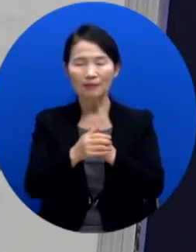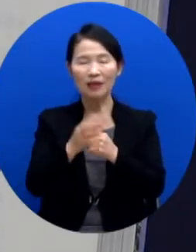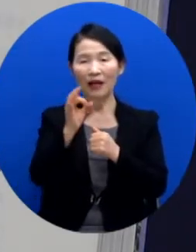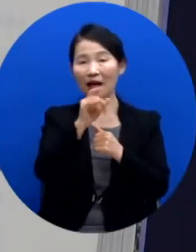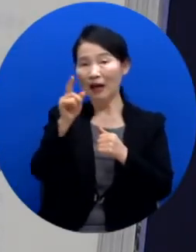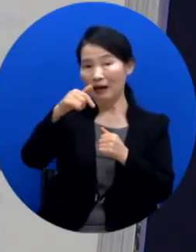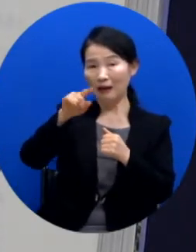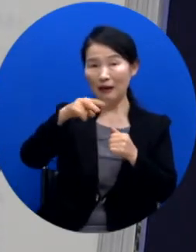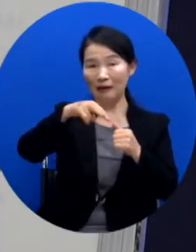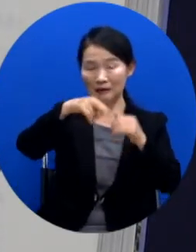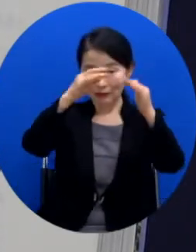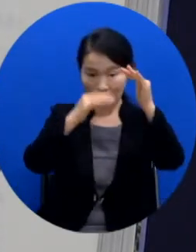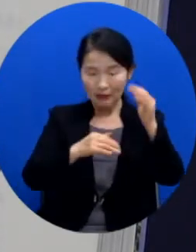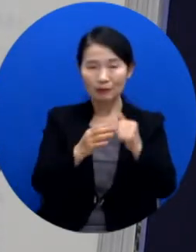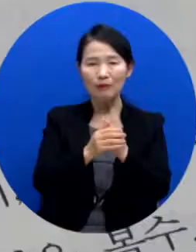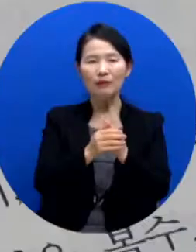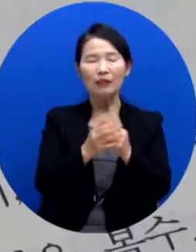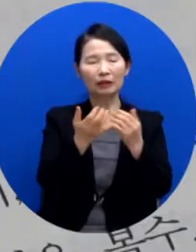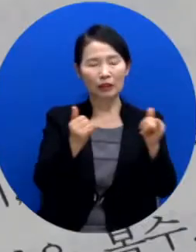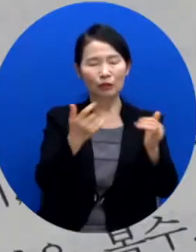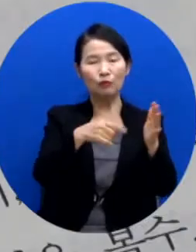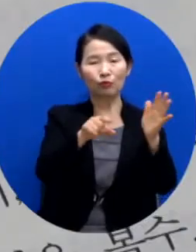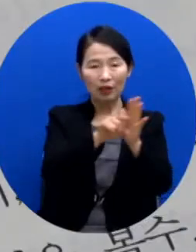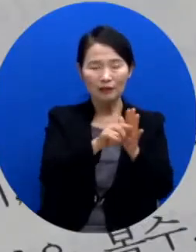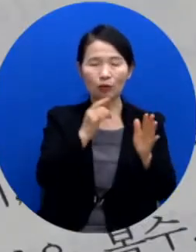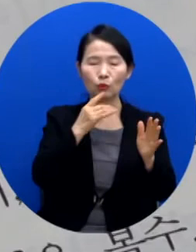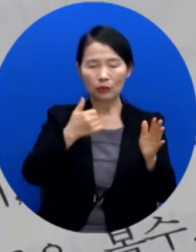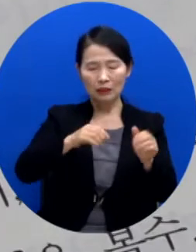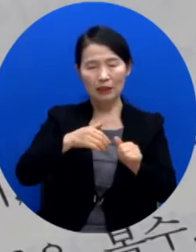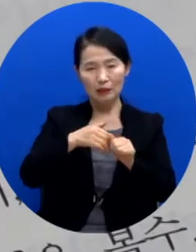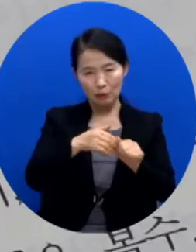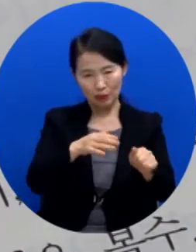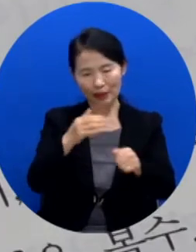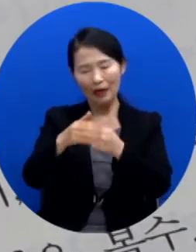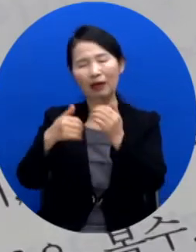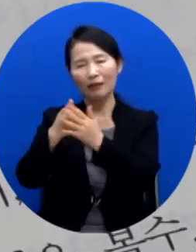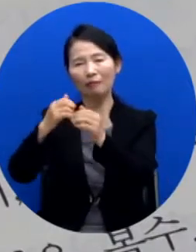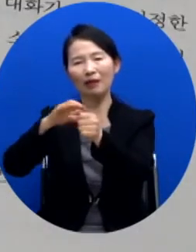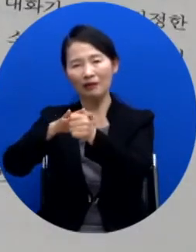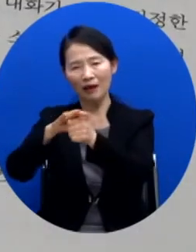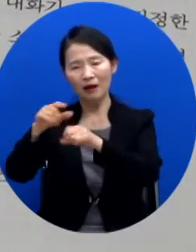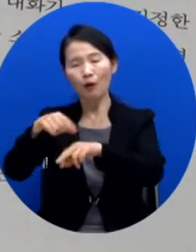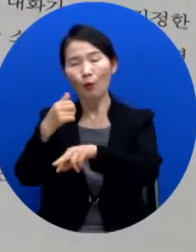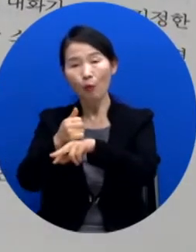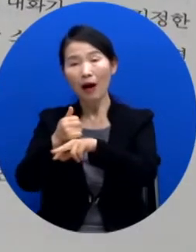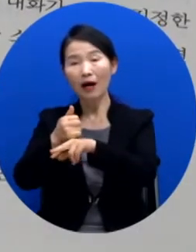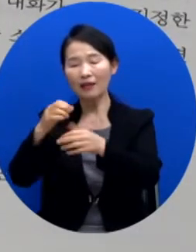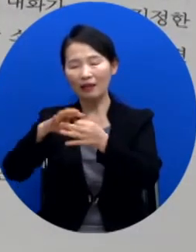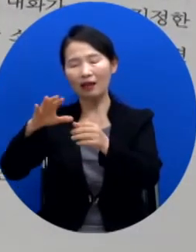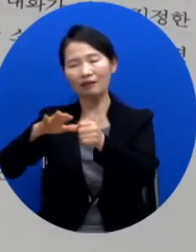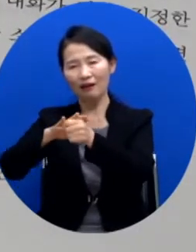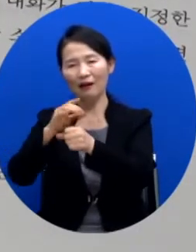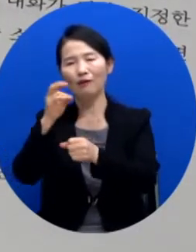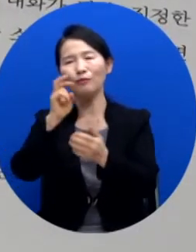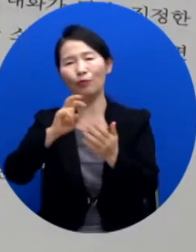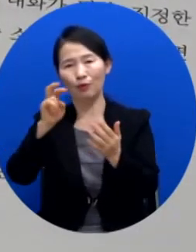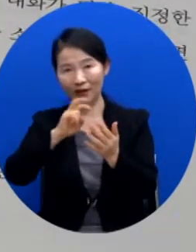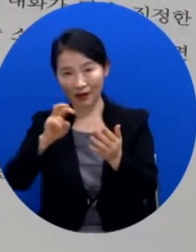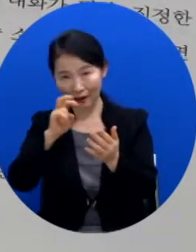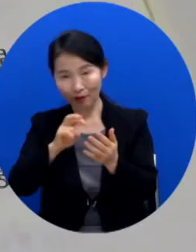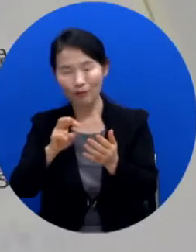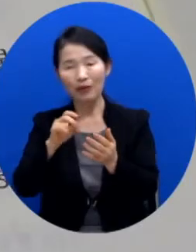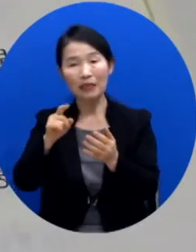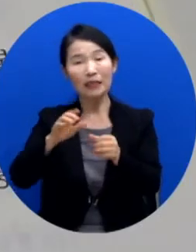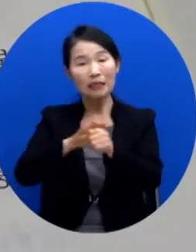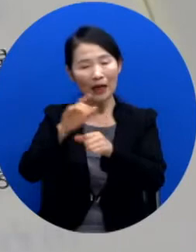위해 독생자를 보내고 남김없이 주신 하나님의 사랑, 곧 왕의 사랑을 노래하고 있다며 그 사랑의 품 안에서